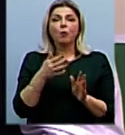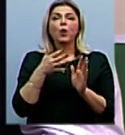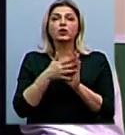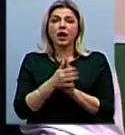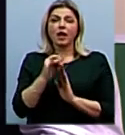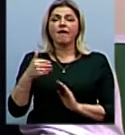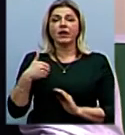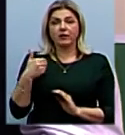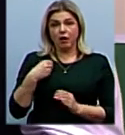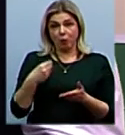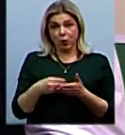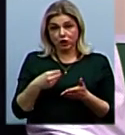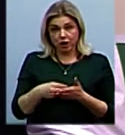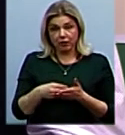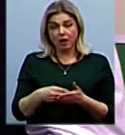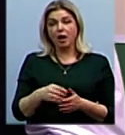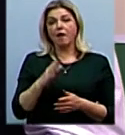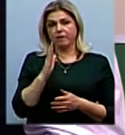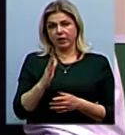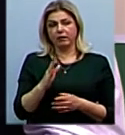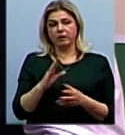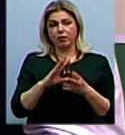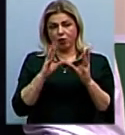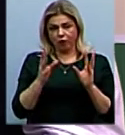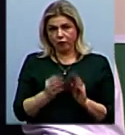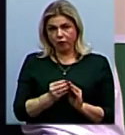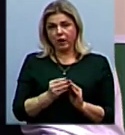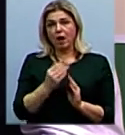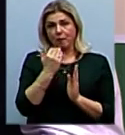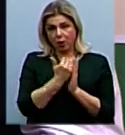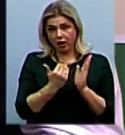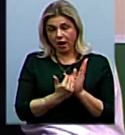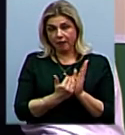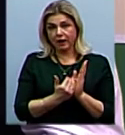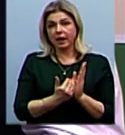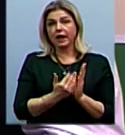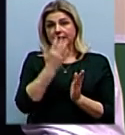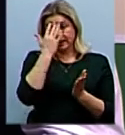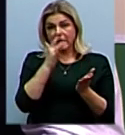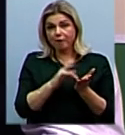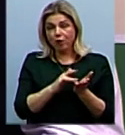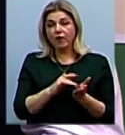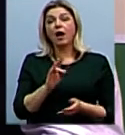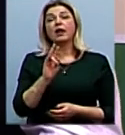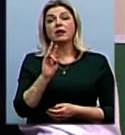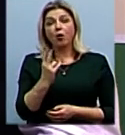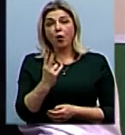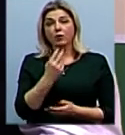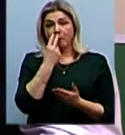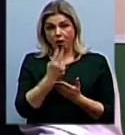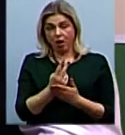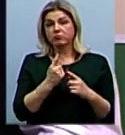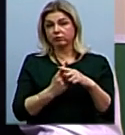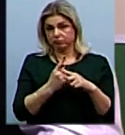эффективности бюджетного процесса, именно целостности с точки зрения внедрения программно-целевого метода. Николаев демонстрирует